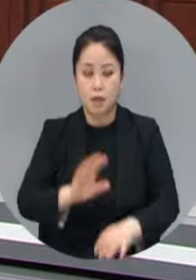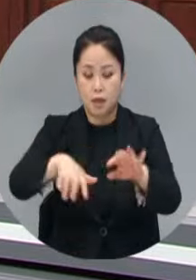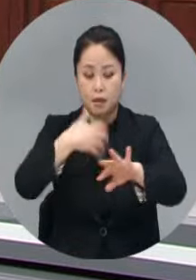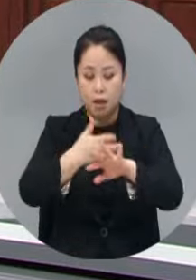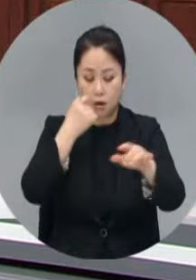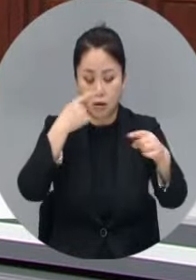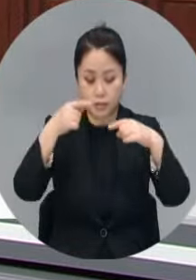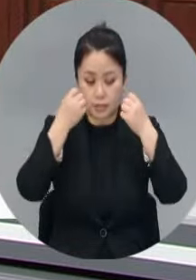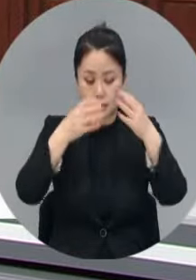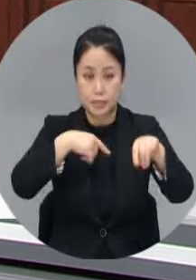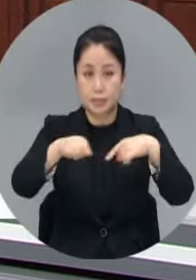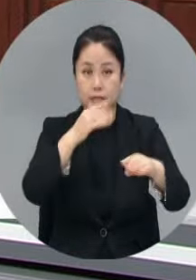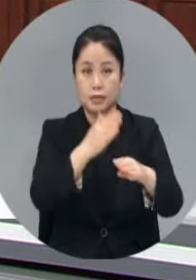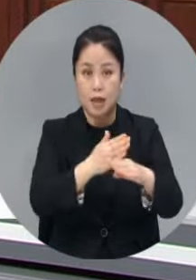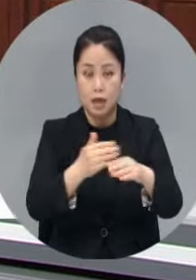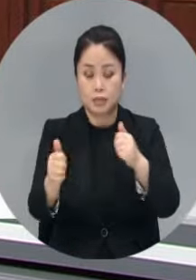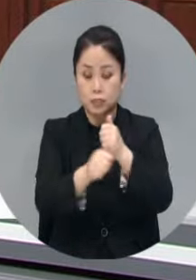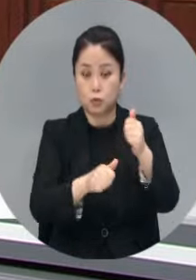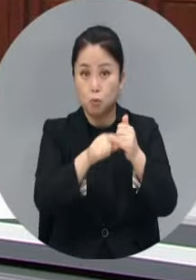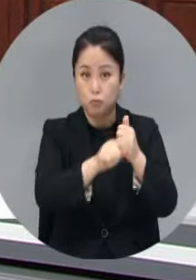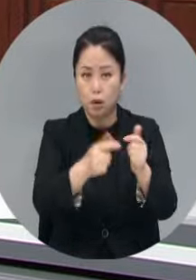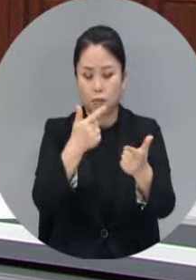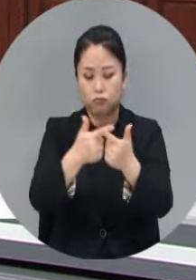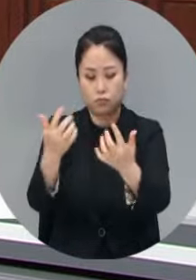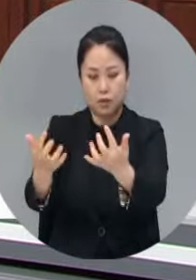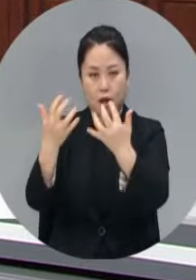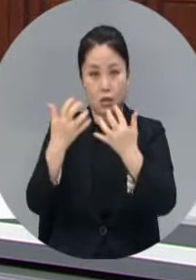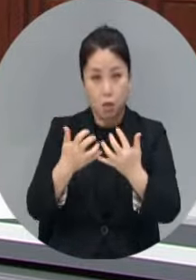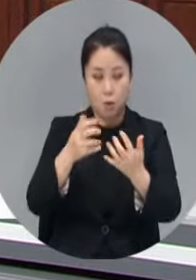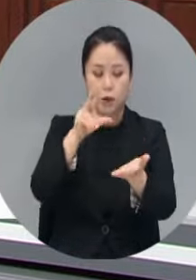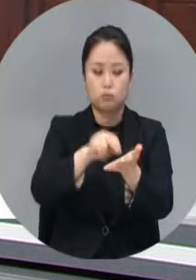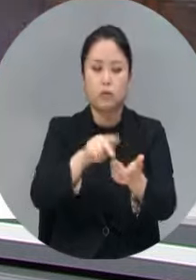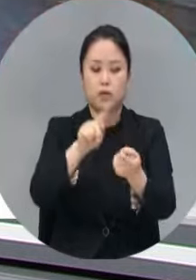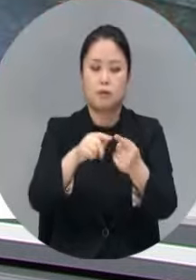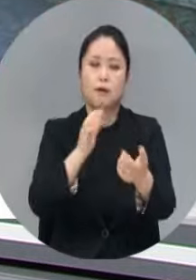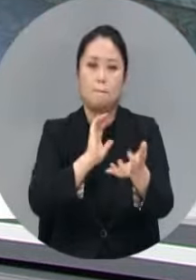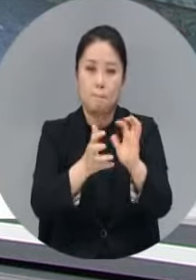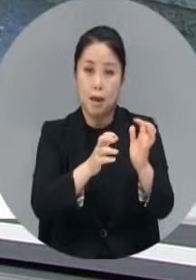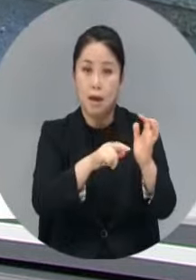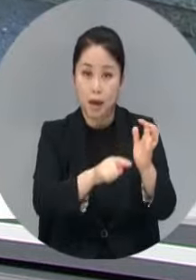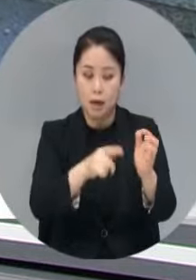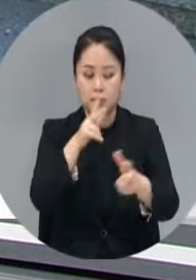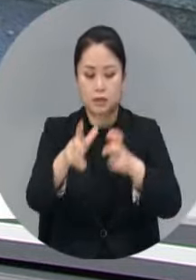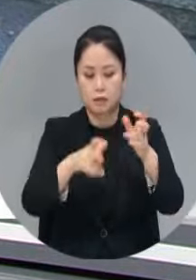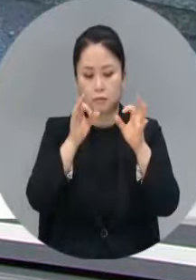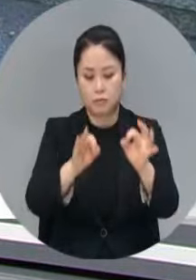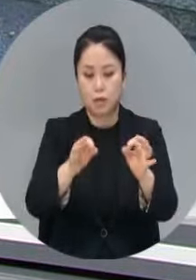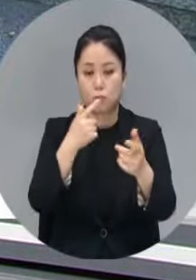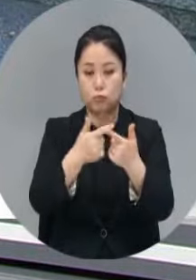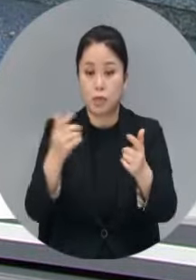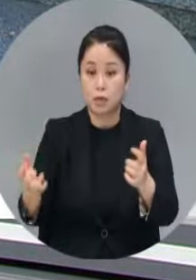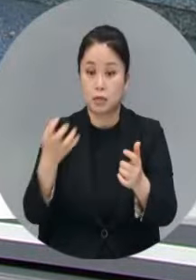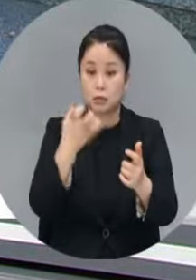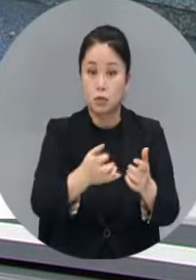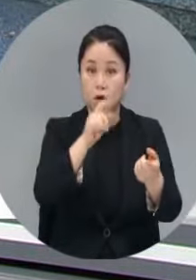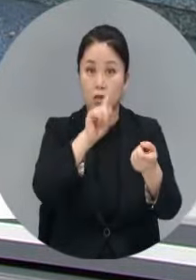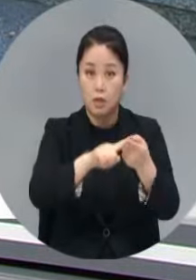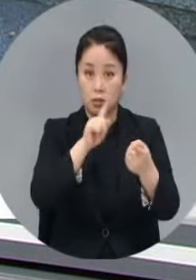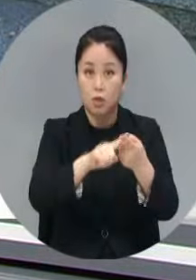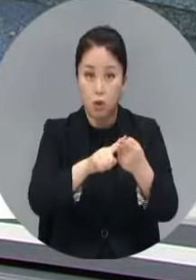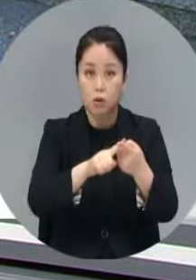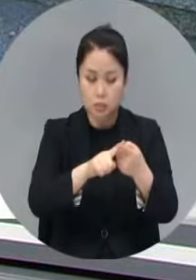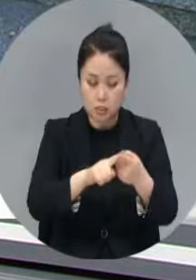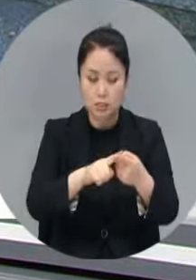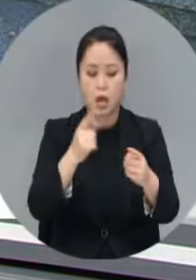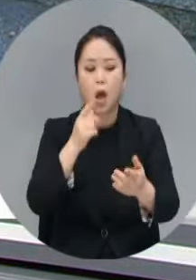개혁신당 지도부가 부산을 찾아 현안을 논의했습니다. 산업은행 부산 이전과 관련해서는 산업법 개정안 통과를 위해